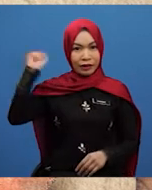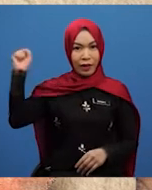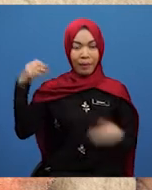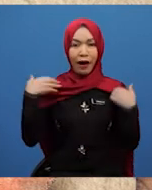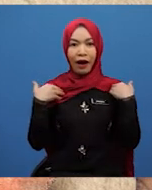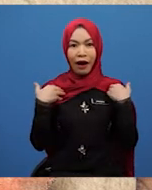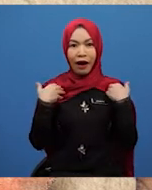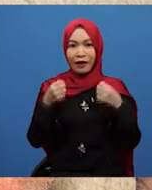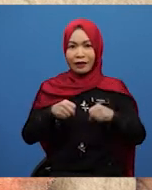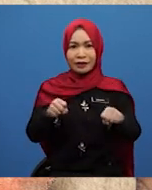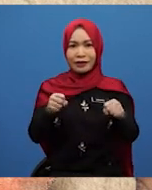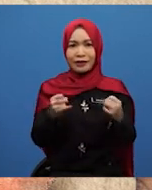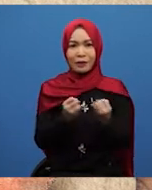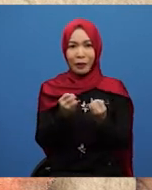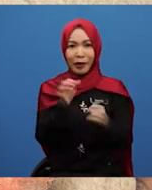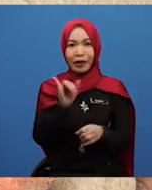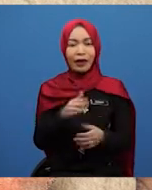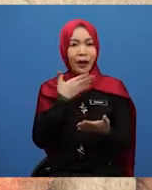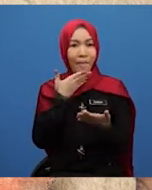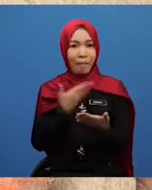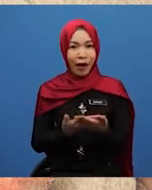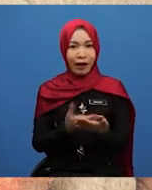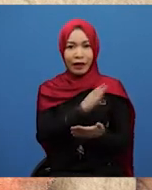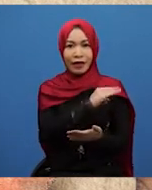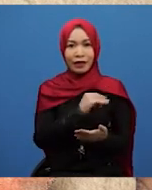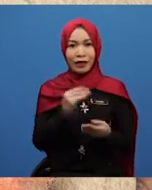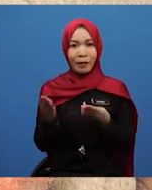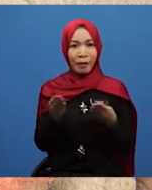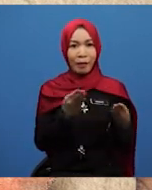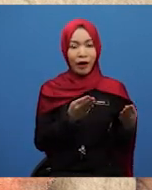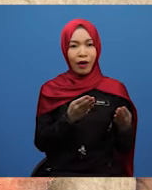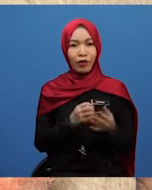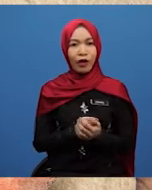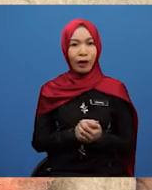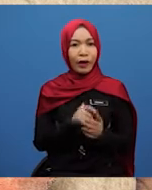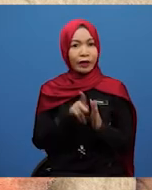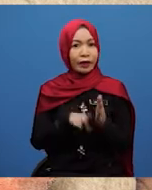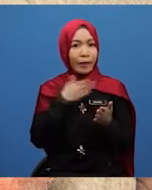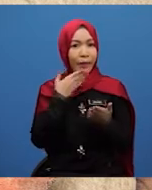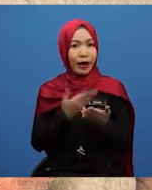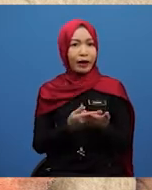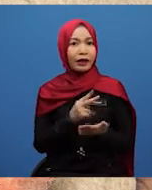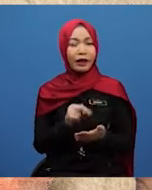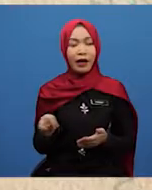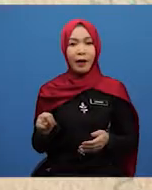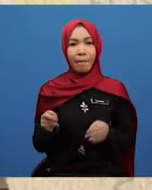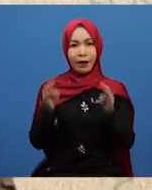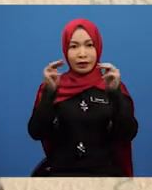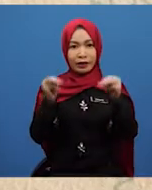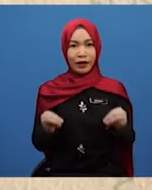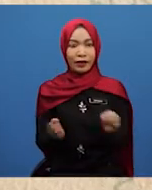pemerintahan yang begitu teratur yang membawa kepada kestabilan dan kemakmuran kepada masyarakat